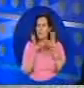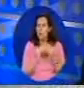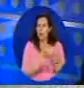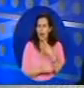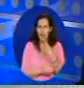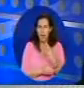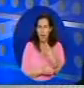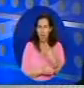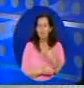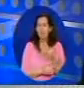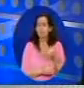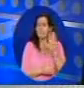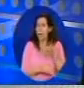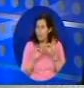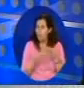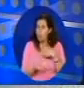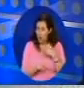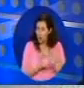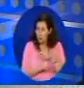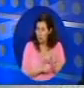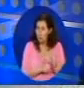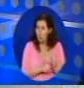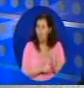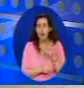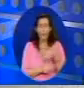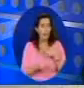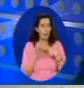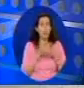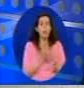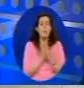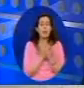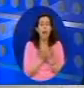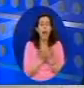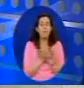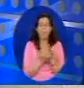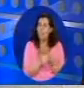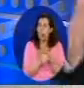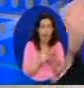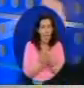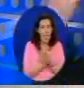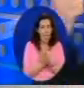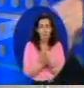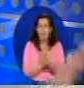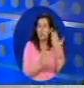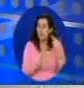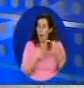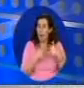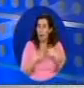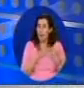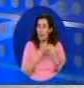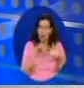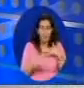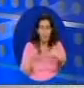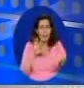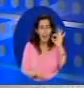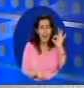אומר, זה גם בסדר שאנחנו עושים את זה, וגם, אני למשל, יש לי פנקס חשבונות מלא עם כל אלה שפעם מכרו לי משהו, ואחרי זה